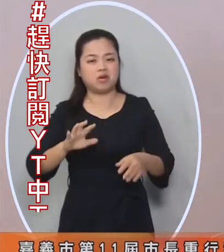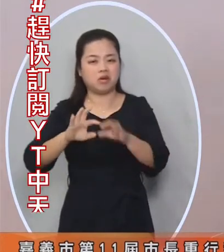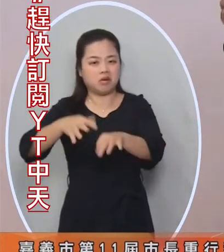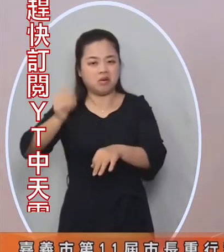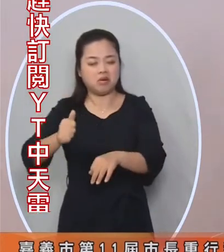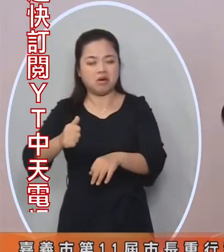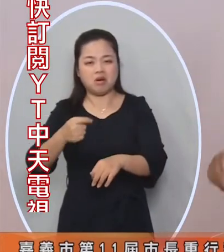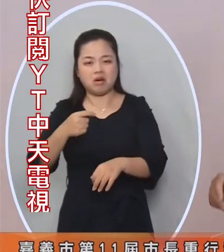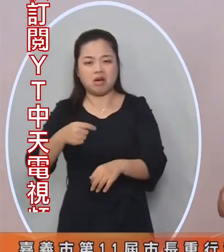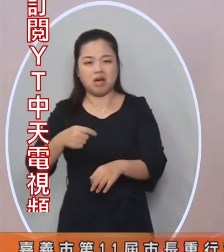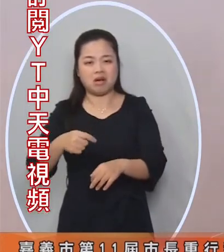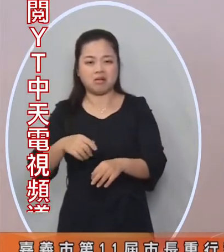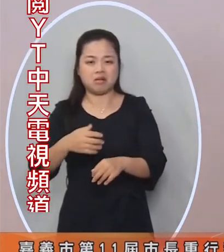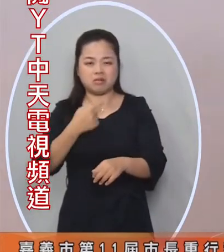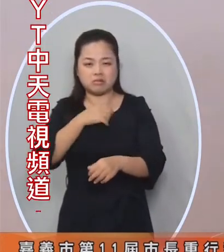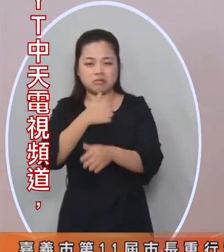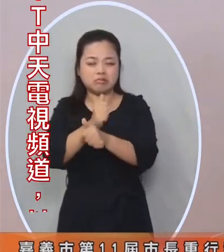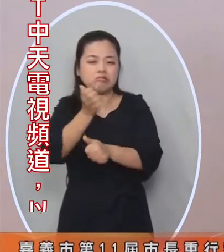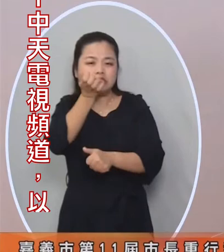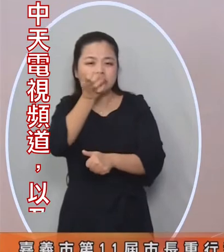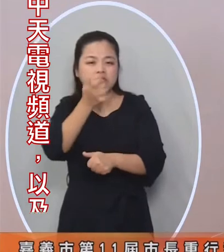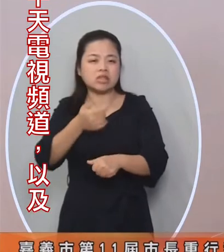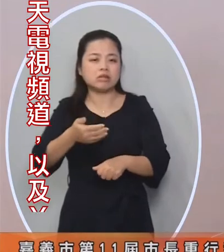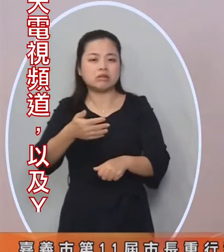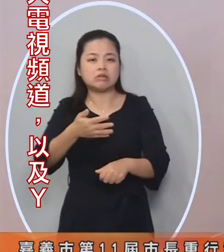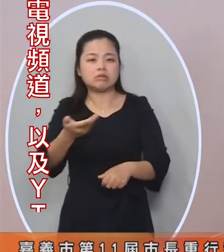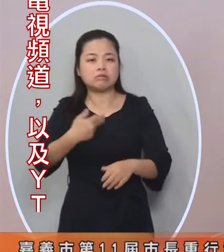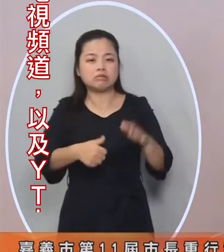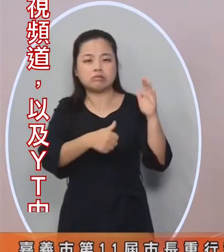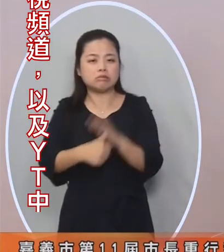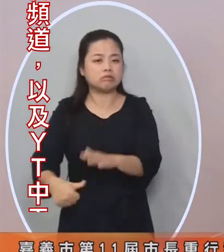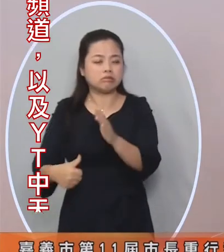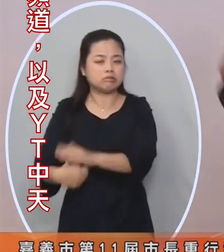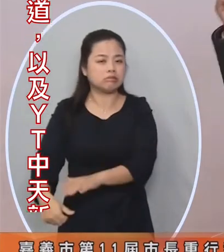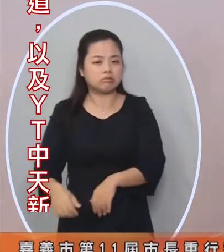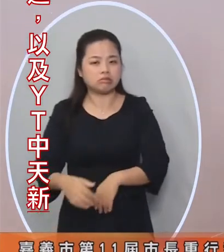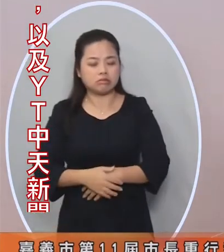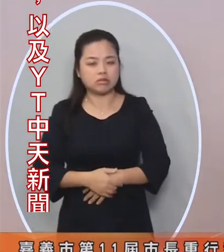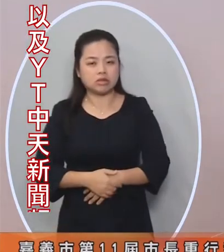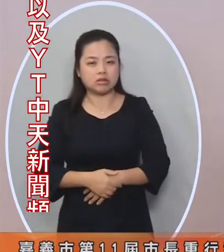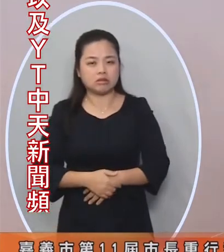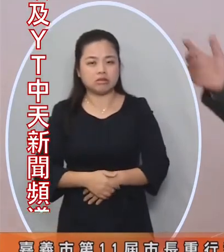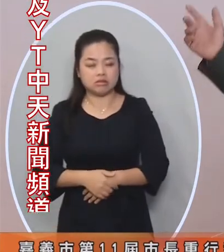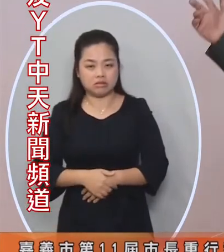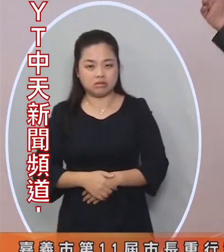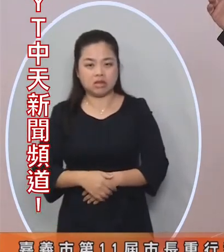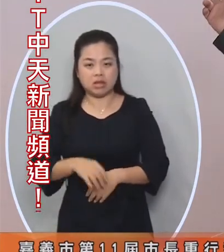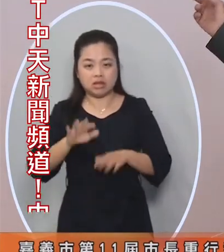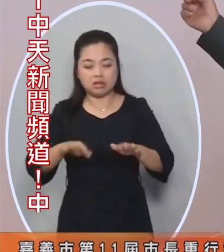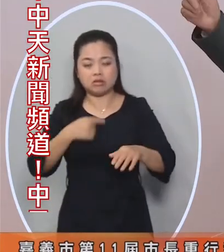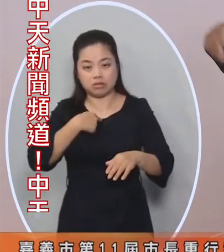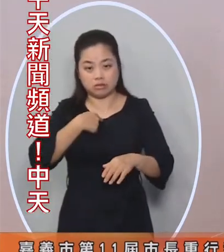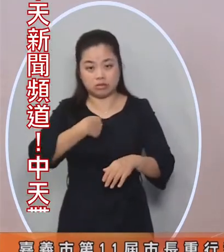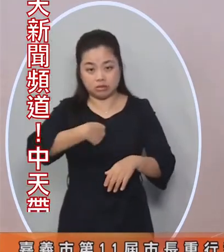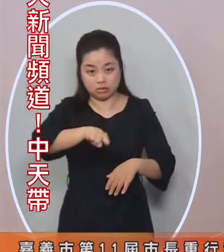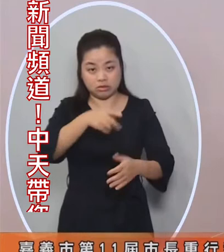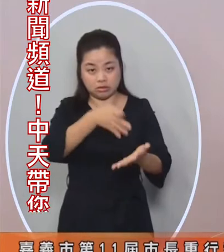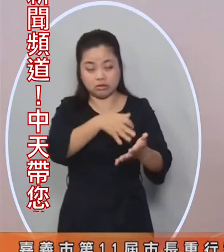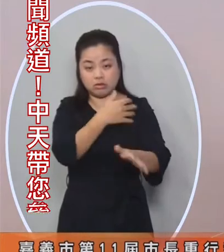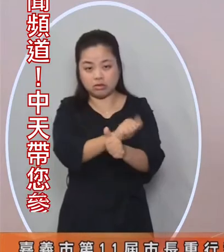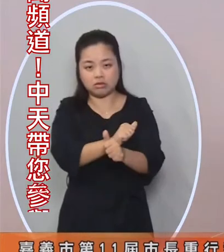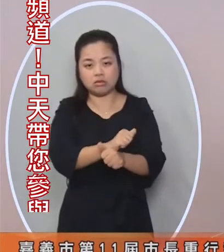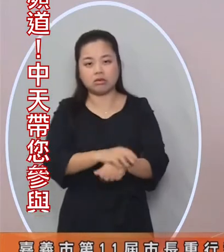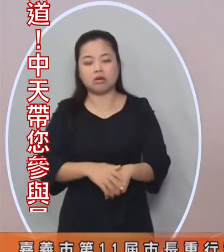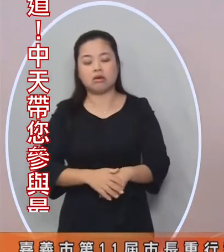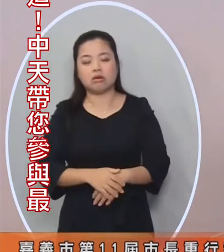所以我考博士拢无爱发掉，就是安尼。有讲伤着啦，伤着所长德国博士啦，即届我去考博士。嘛